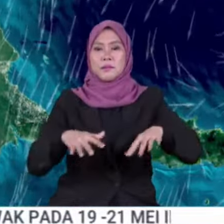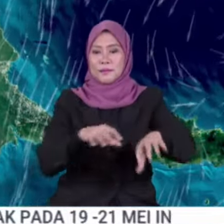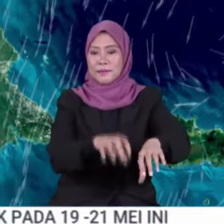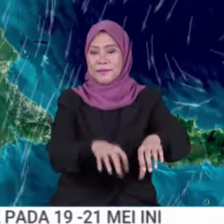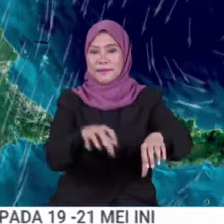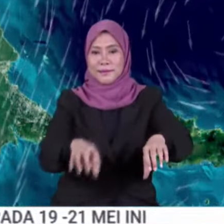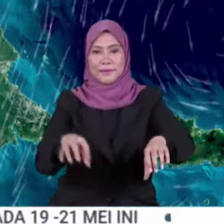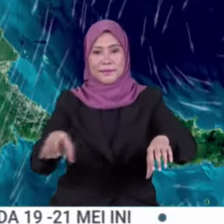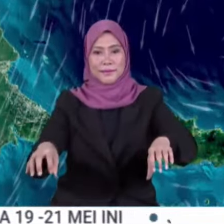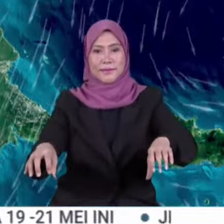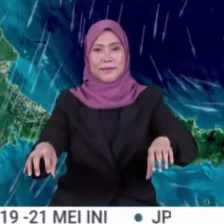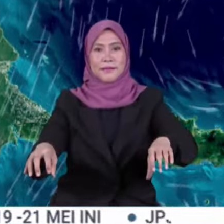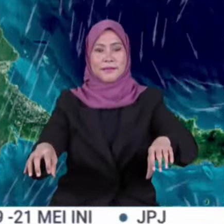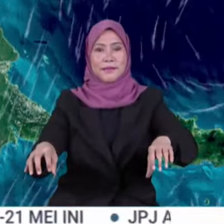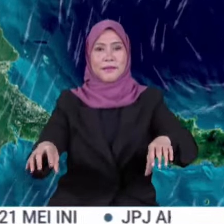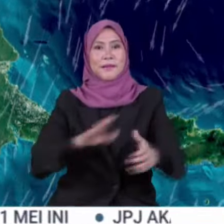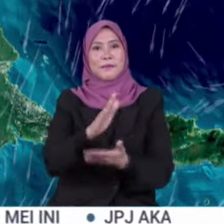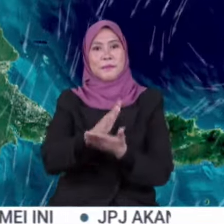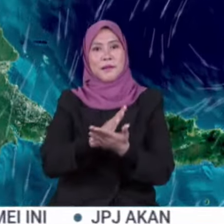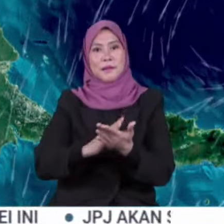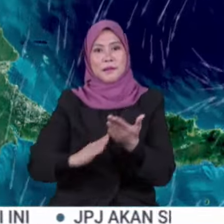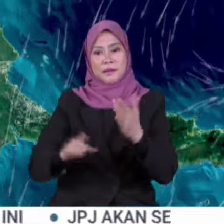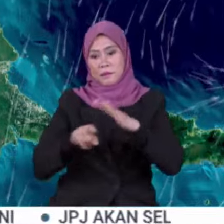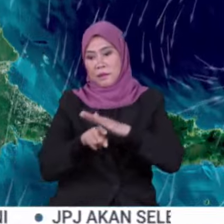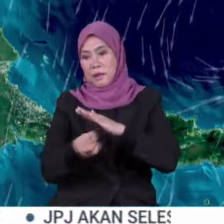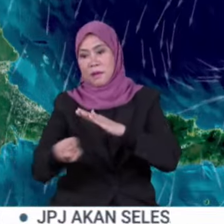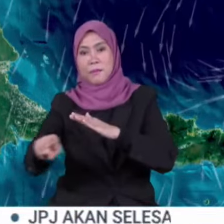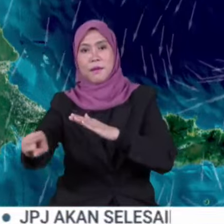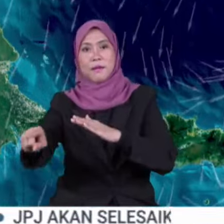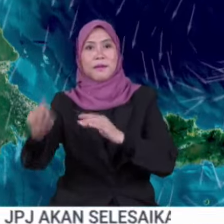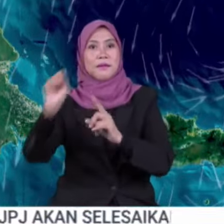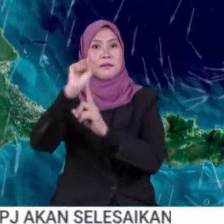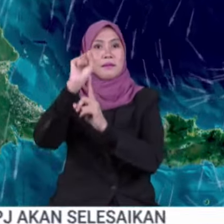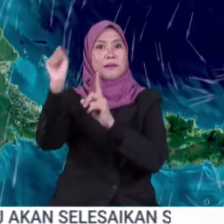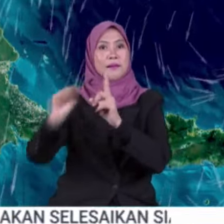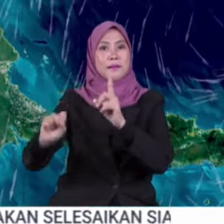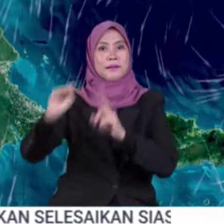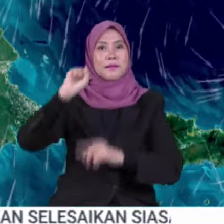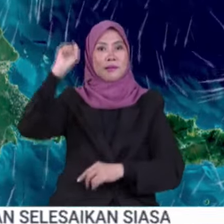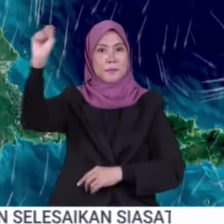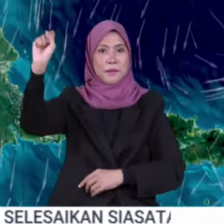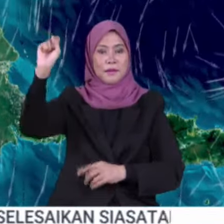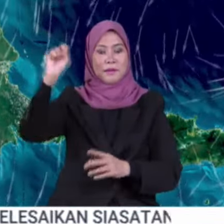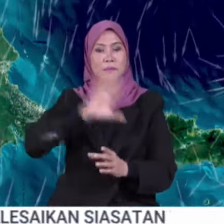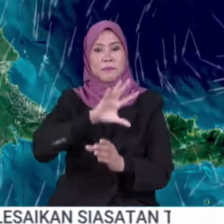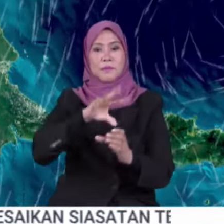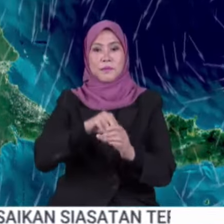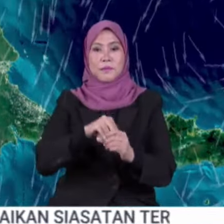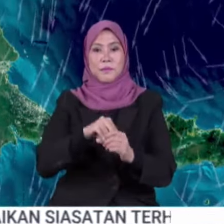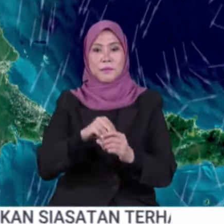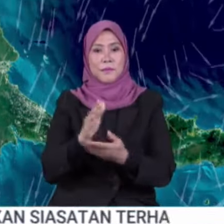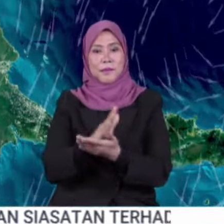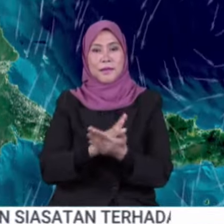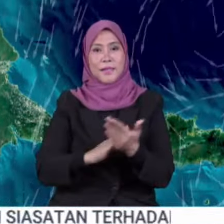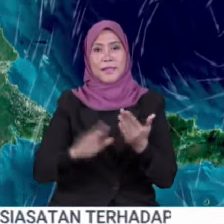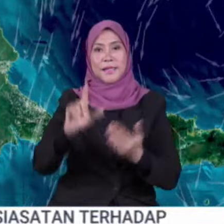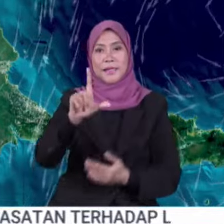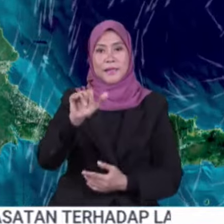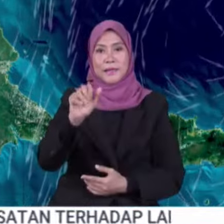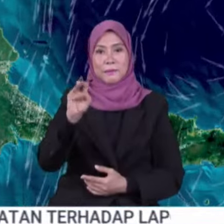dua tempat melibatkan bahagian pedalaman dan juga sandakan di Sabah, termasuklah di sekitar bahagian